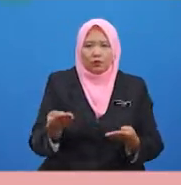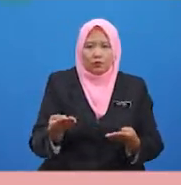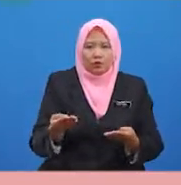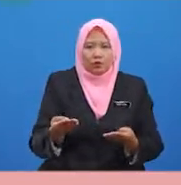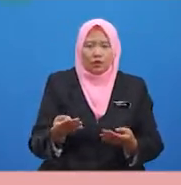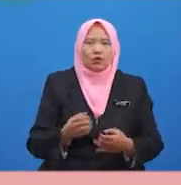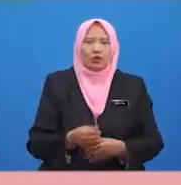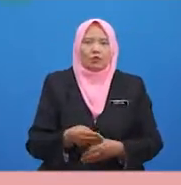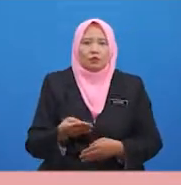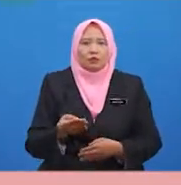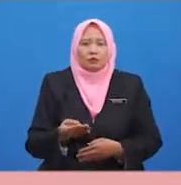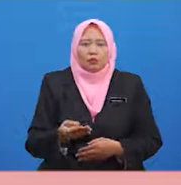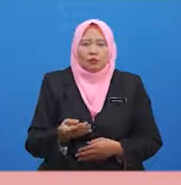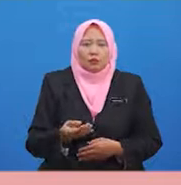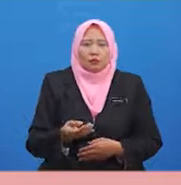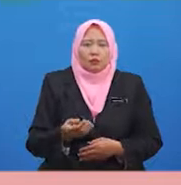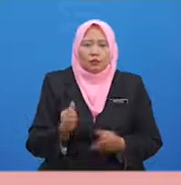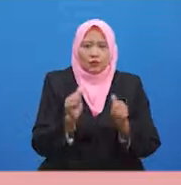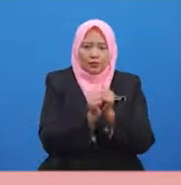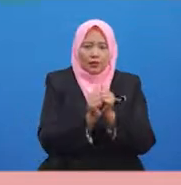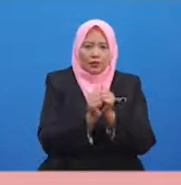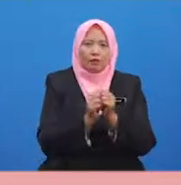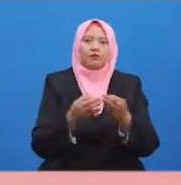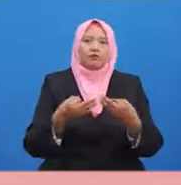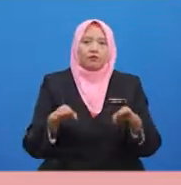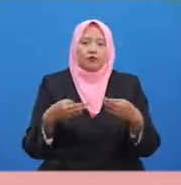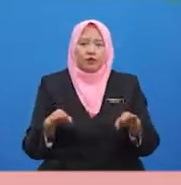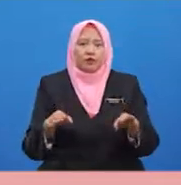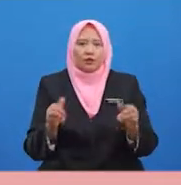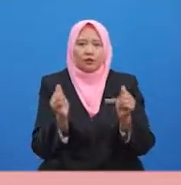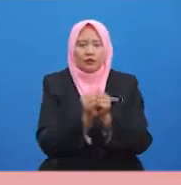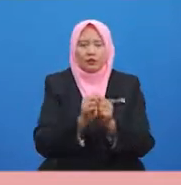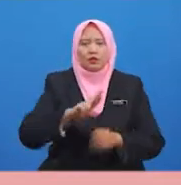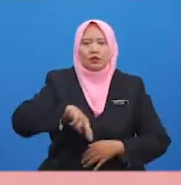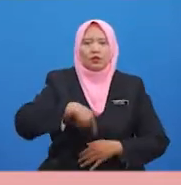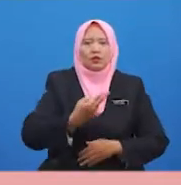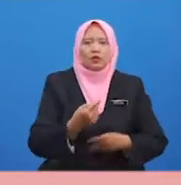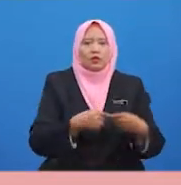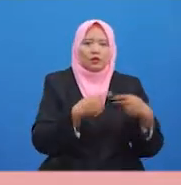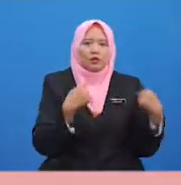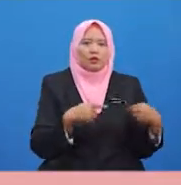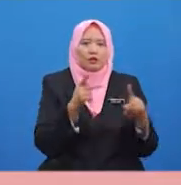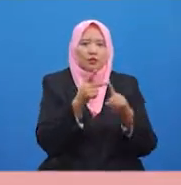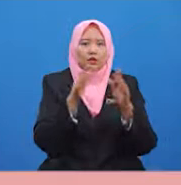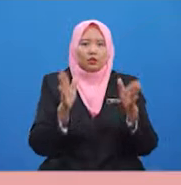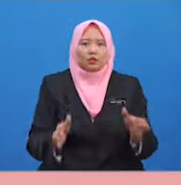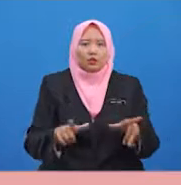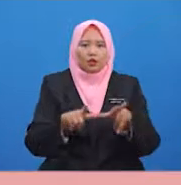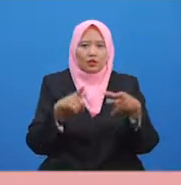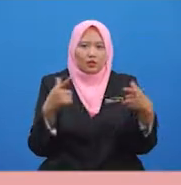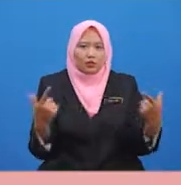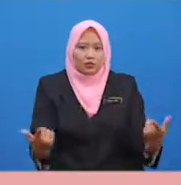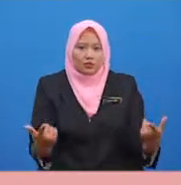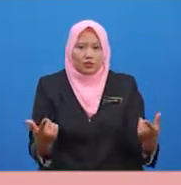percuma dengan rela hati kepada orang lain ketika pemberi masih hidup.